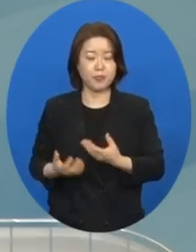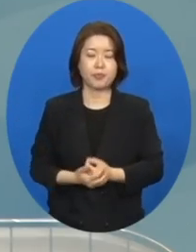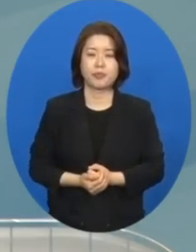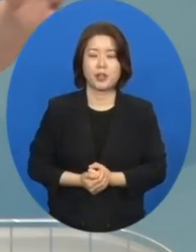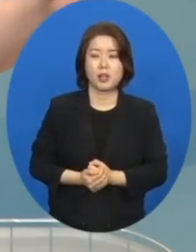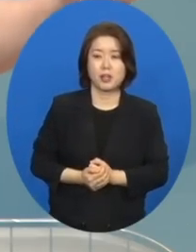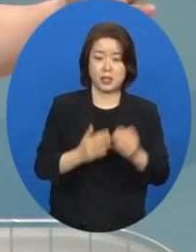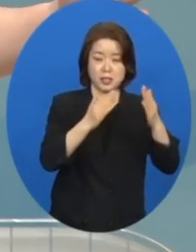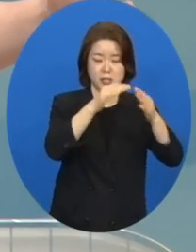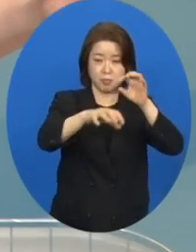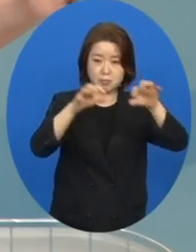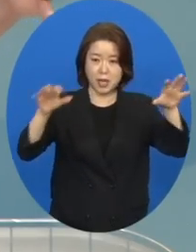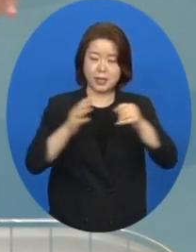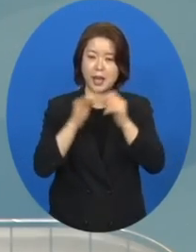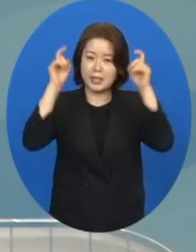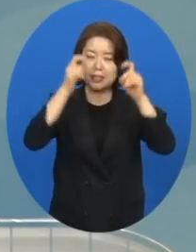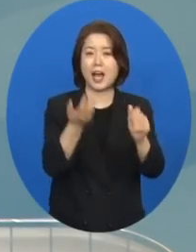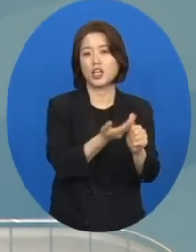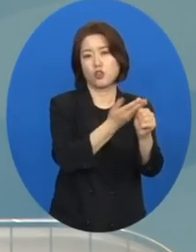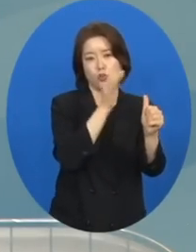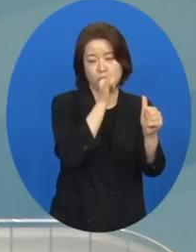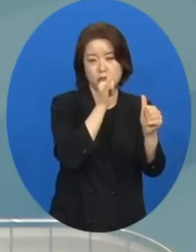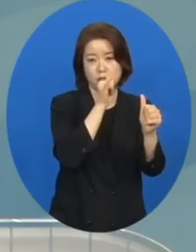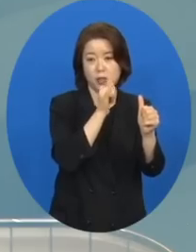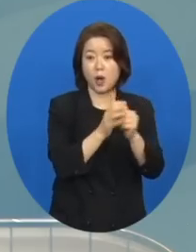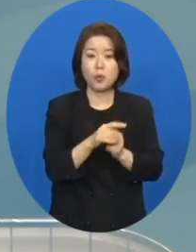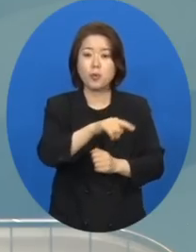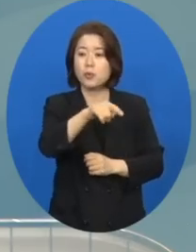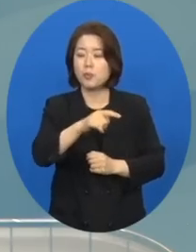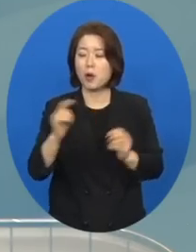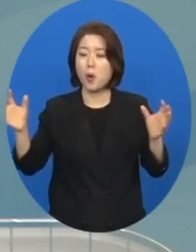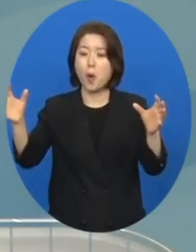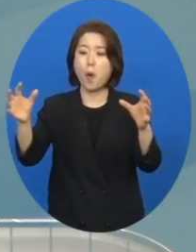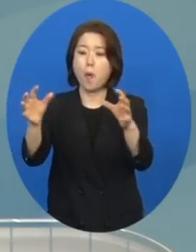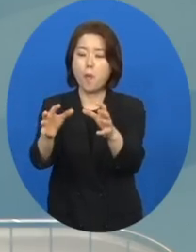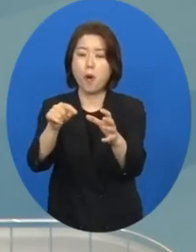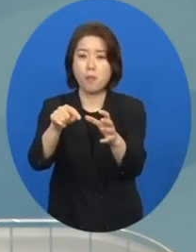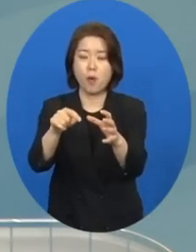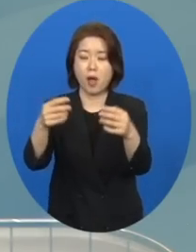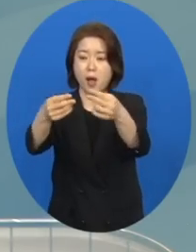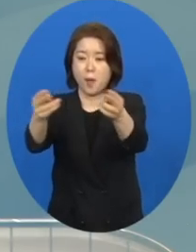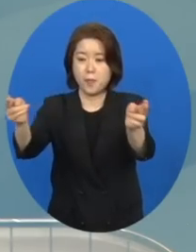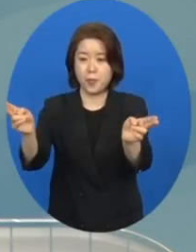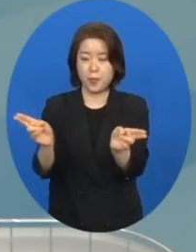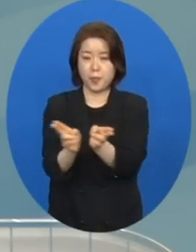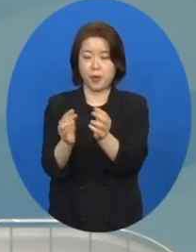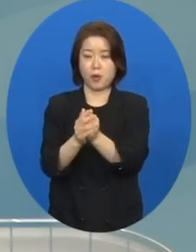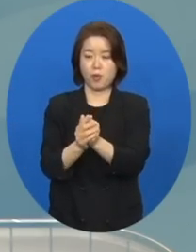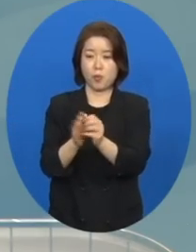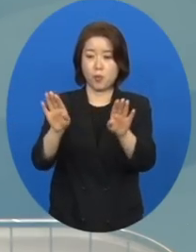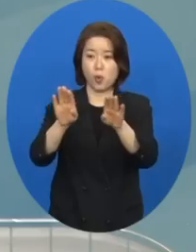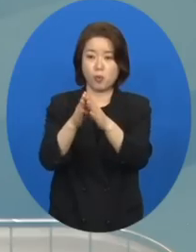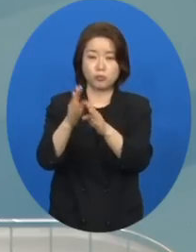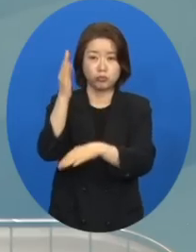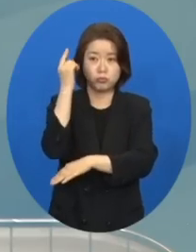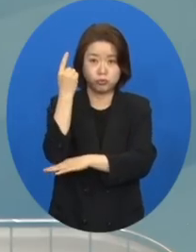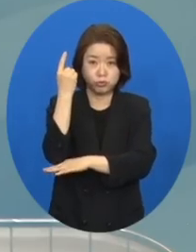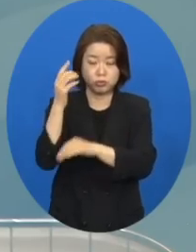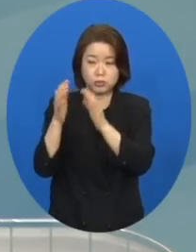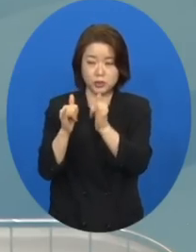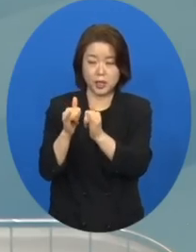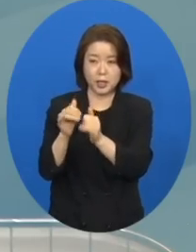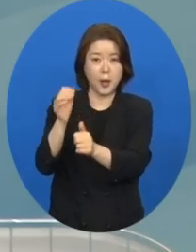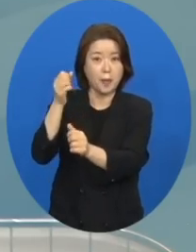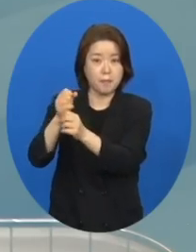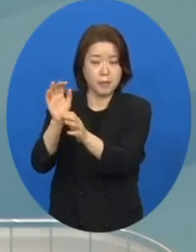있었어요 그리고 그 양들을 한 곳에 모읍니다 그리고 울타리를 친 다음에 문제 길을 세워서 밤에 도둑이 들지 못하도록